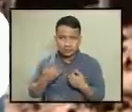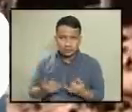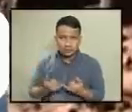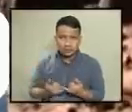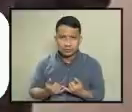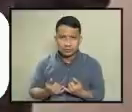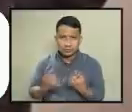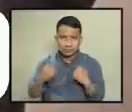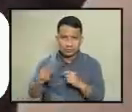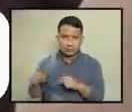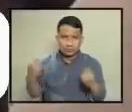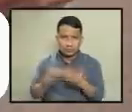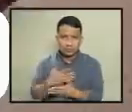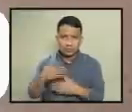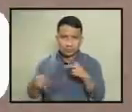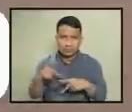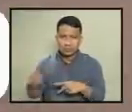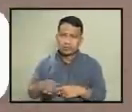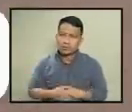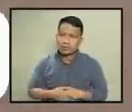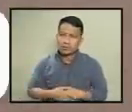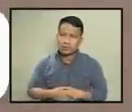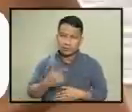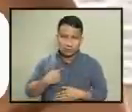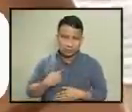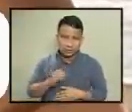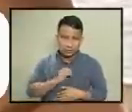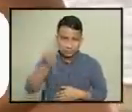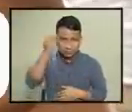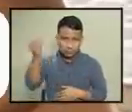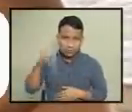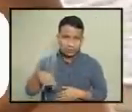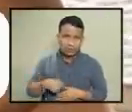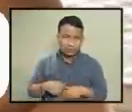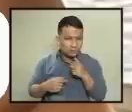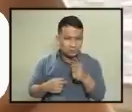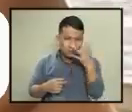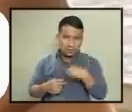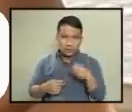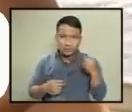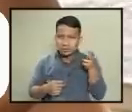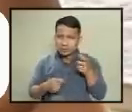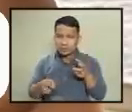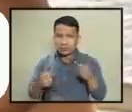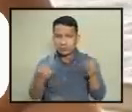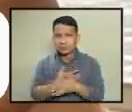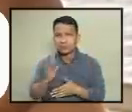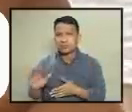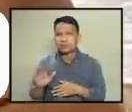nila tatakutin ang mga tao. Para sa aking opinion, ha, hindi ho magandang pakinggan. Mas tinatakot niyo po ang